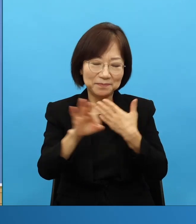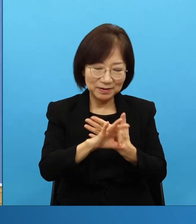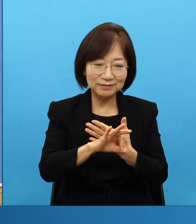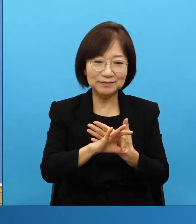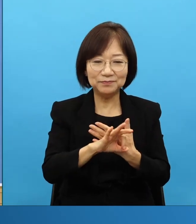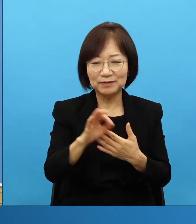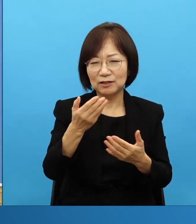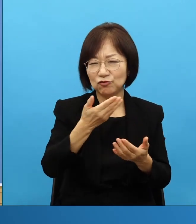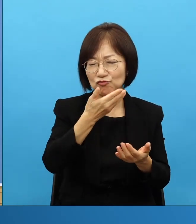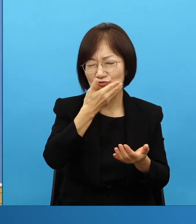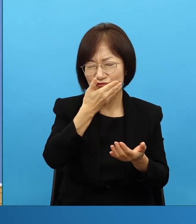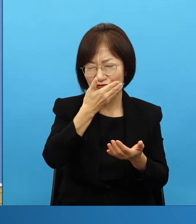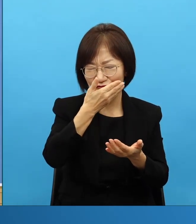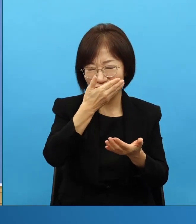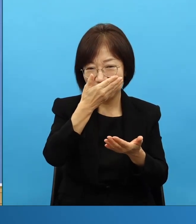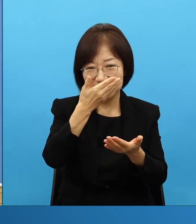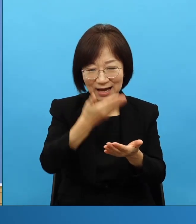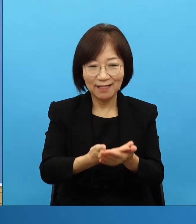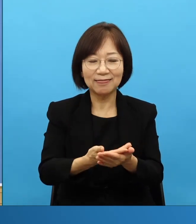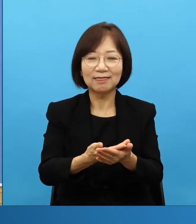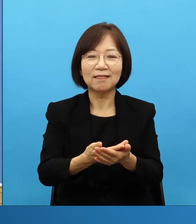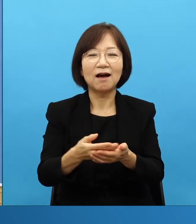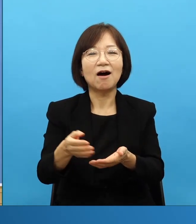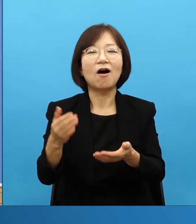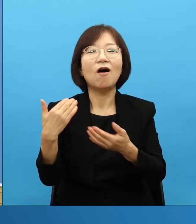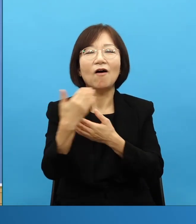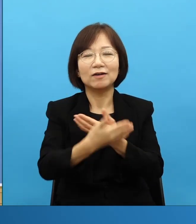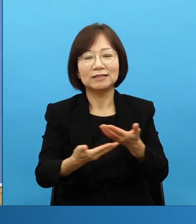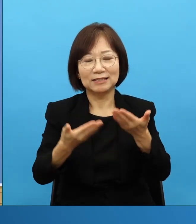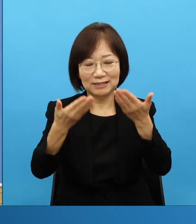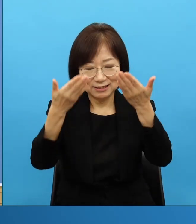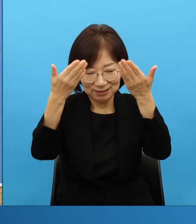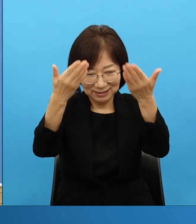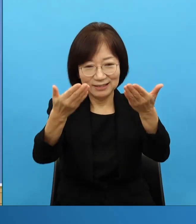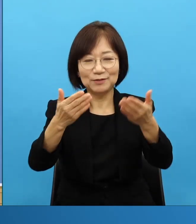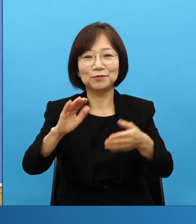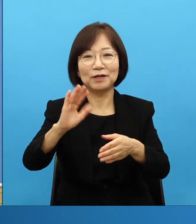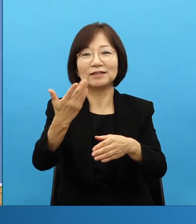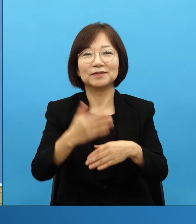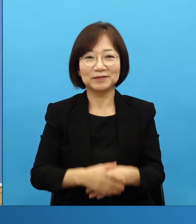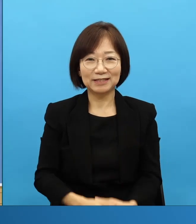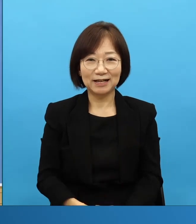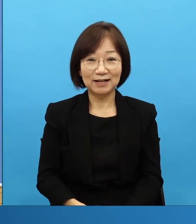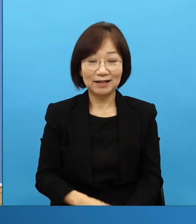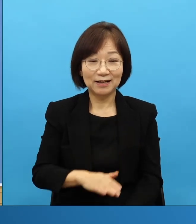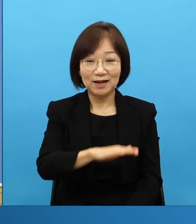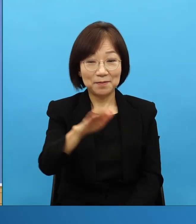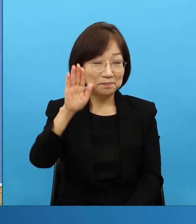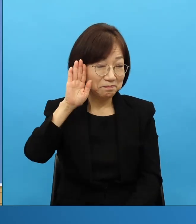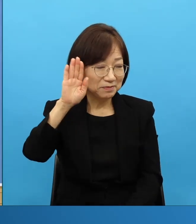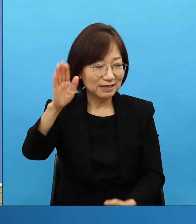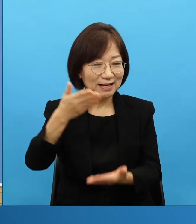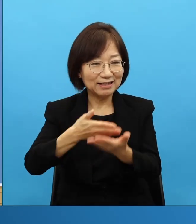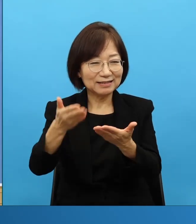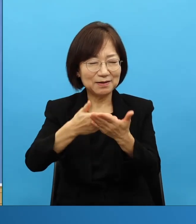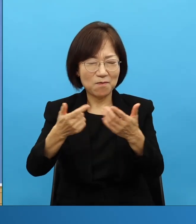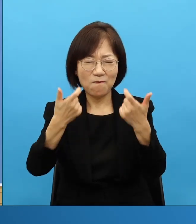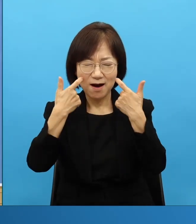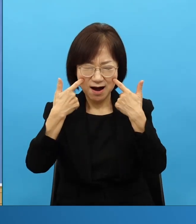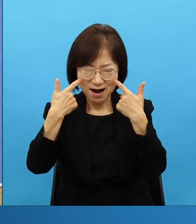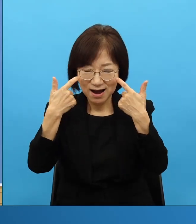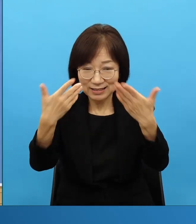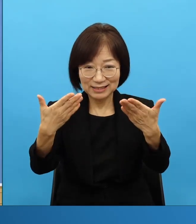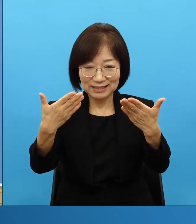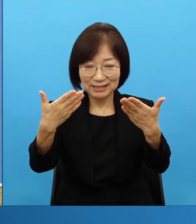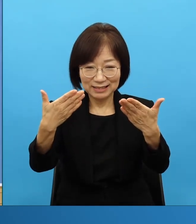it will transcend time and space. 이 그림을 오늘 확실하게 그리시는 날 되기를 예수님 이름으로 축복합니다.